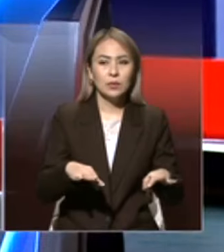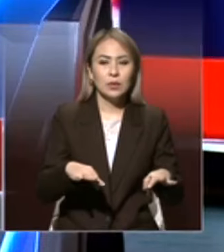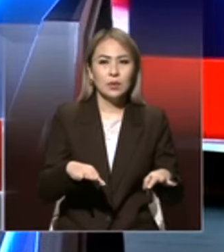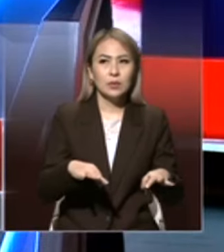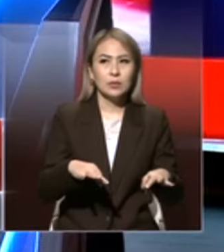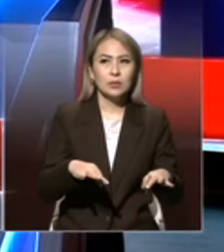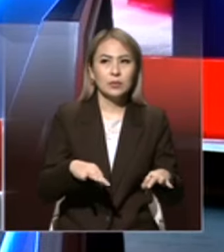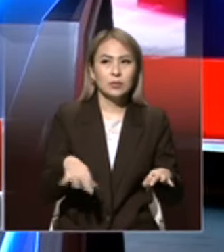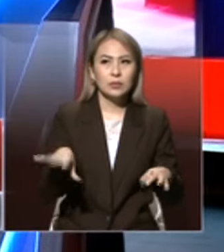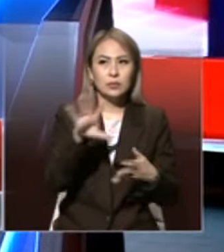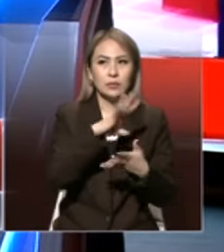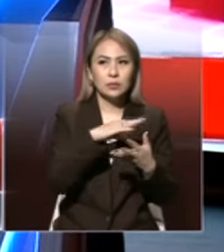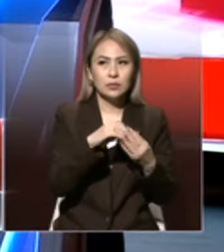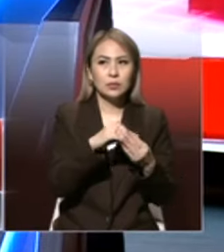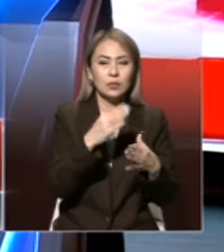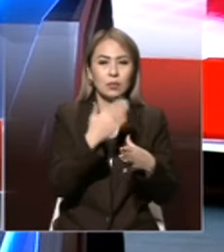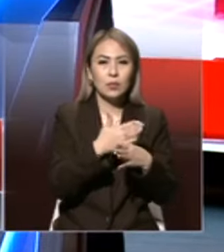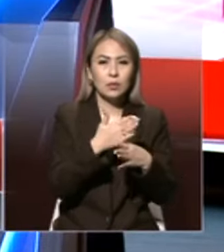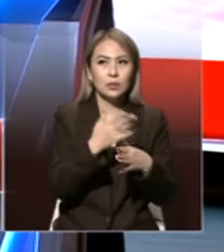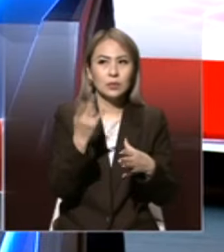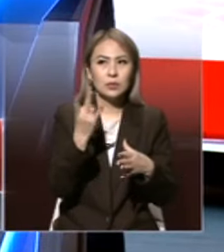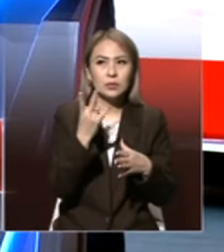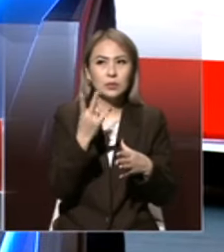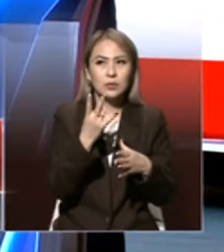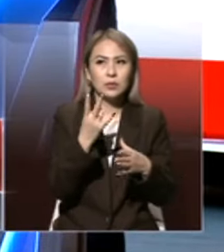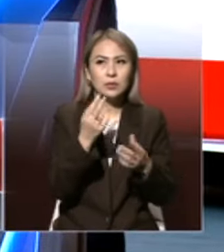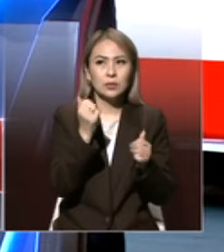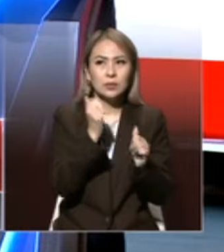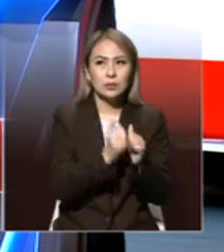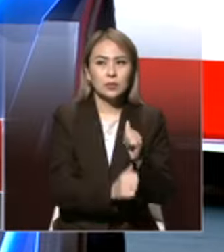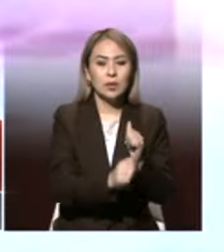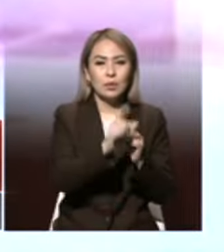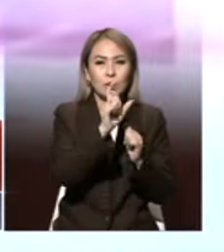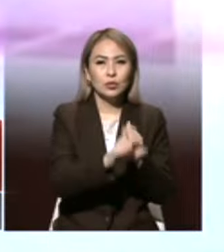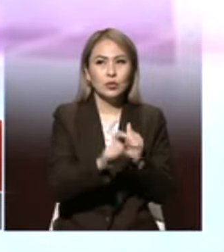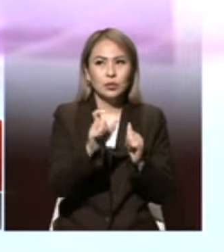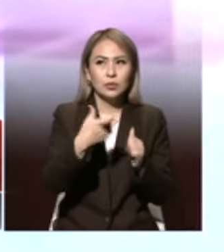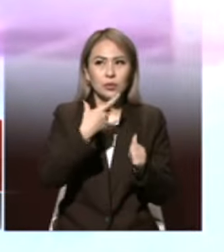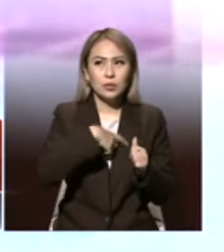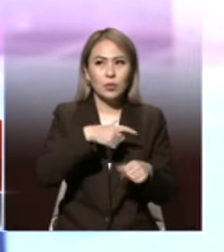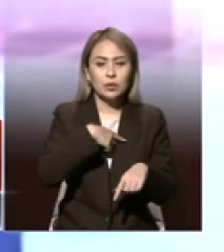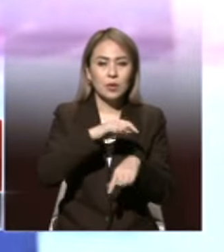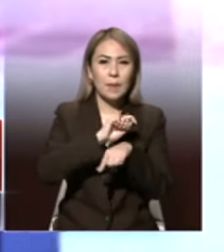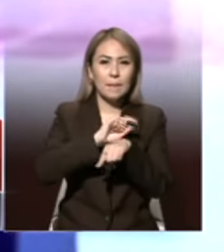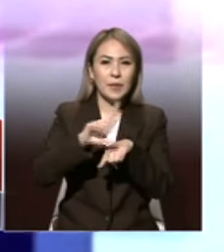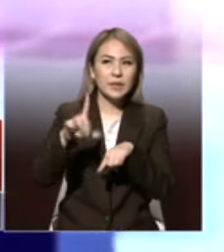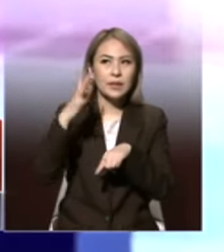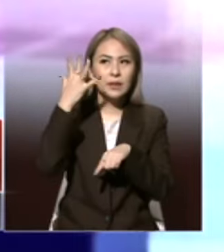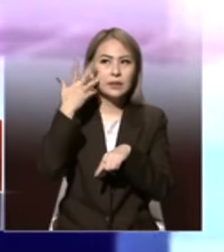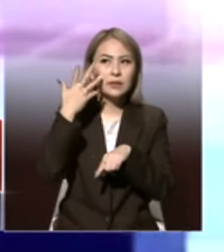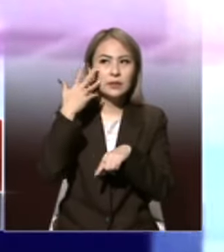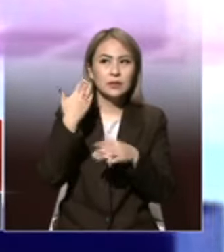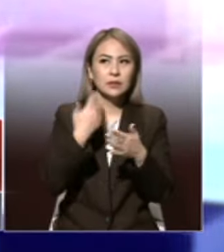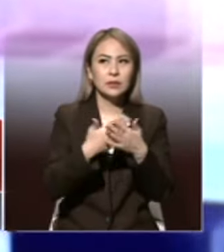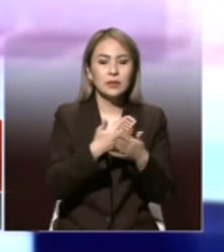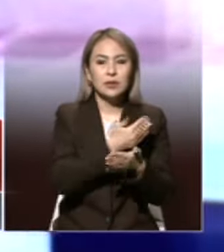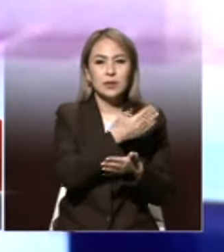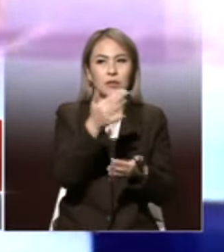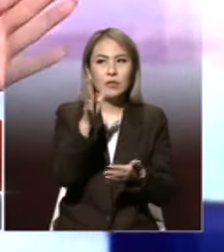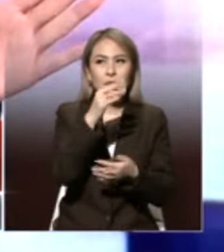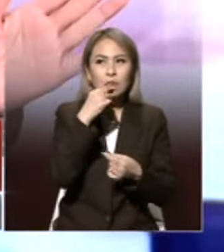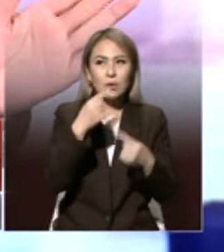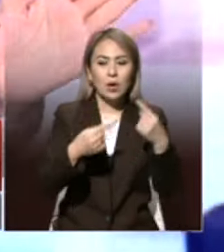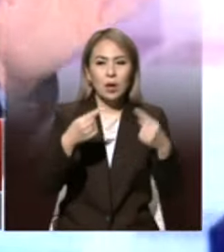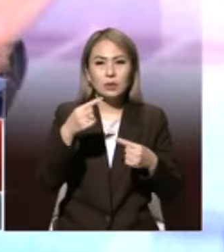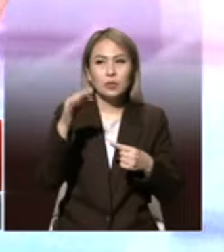алдын алуға барлық қоғам атсалысу керек. Қоғамның әрбір мүшесі, әркім өзінен бастаған кезде, мысалға жаңа сіздердің айтып жатқан алдын